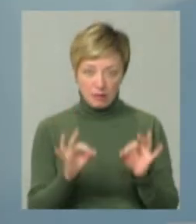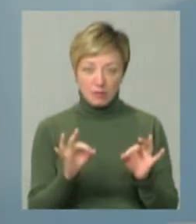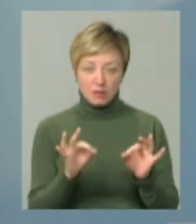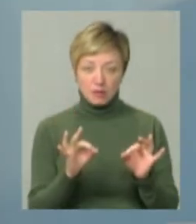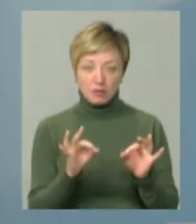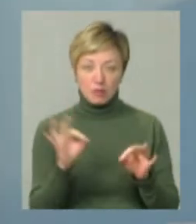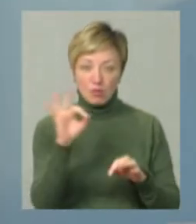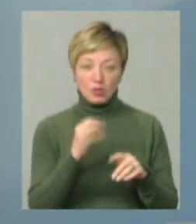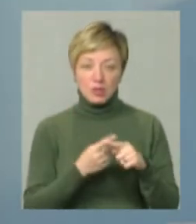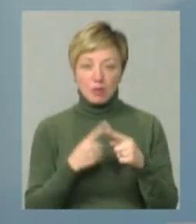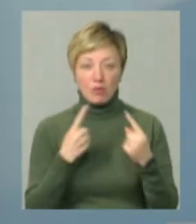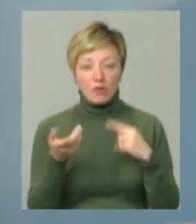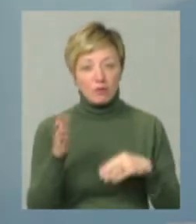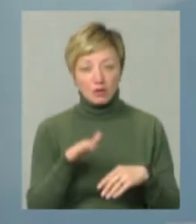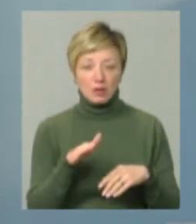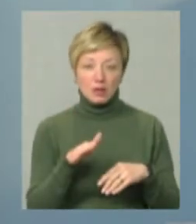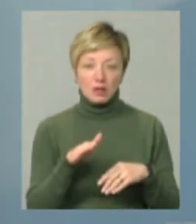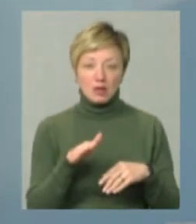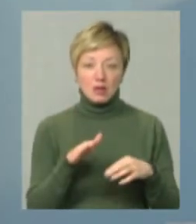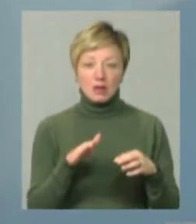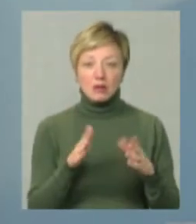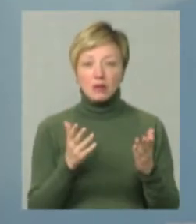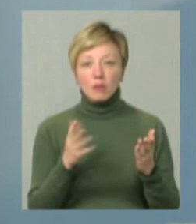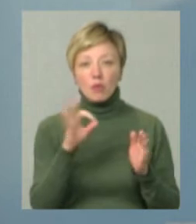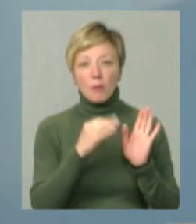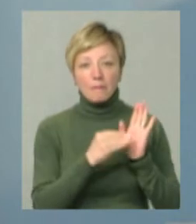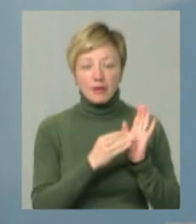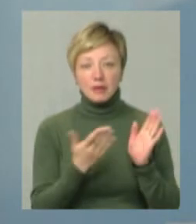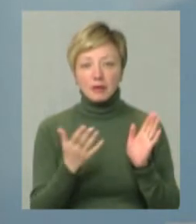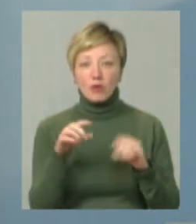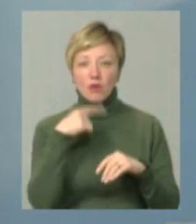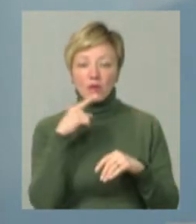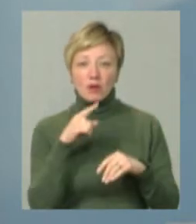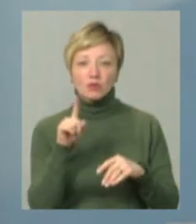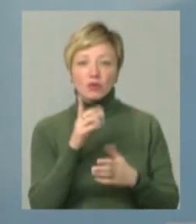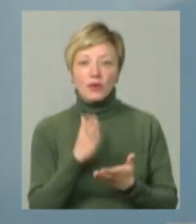От хотілося би про це поговорити, бо як про мітки говорили, так і